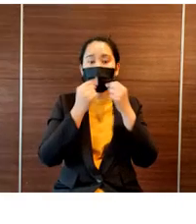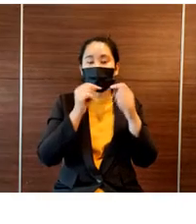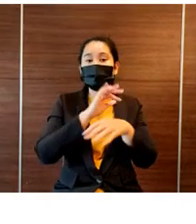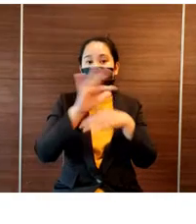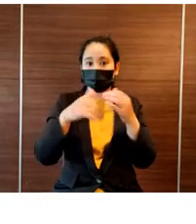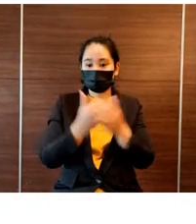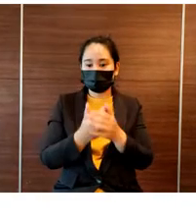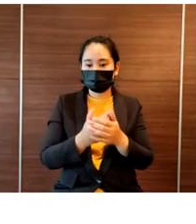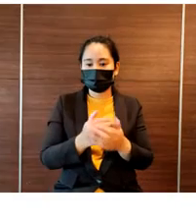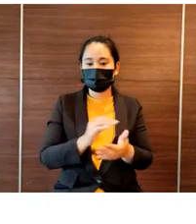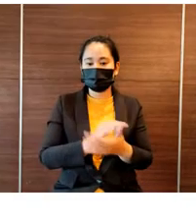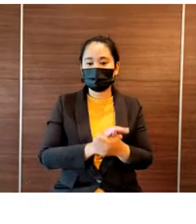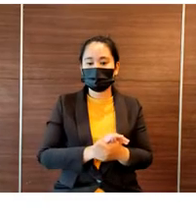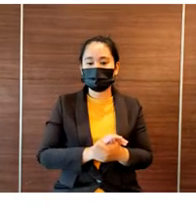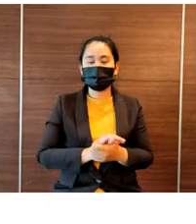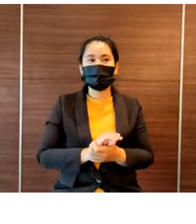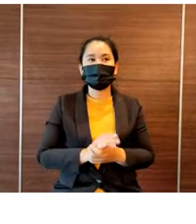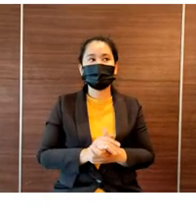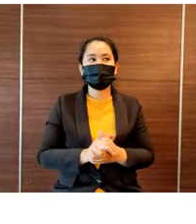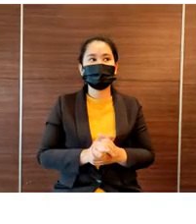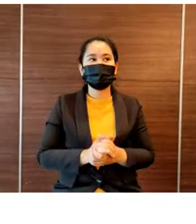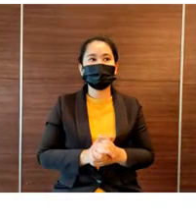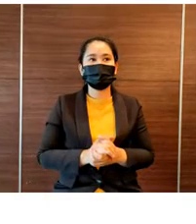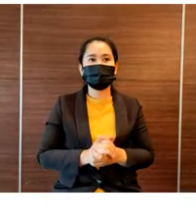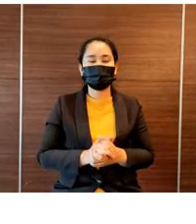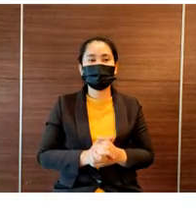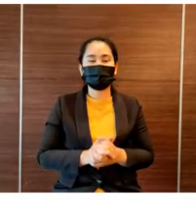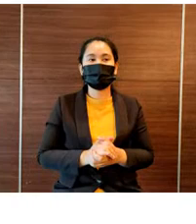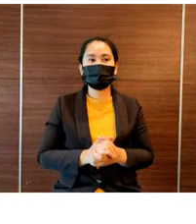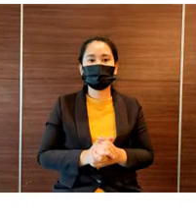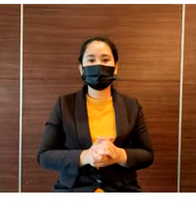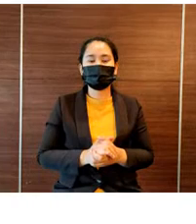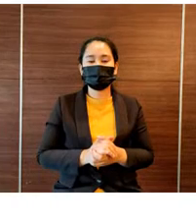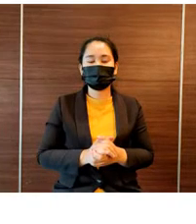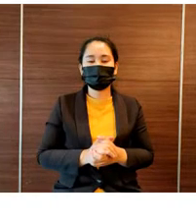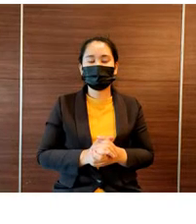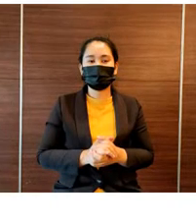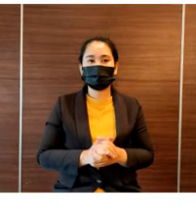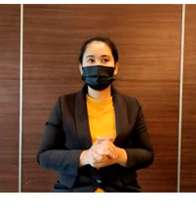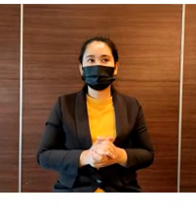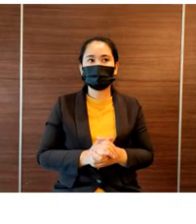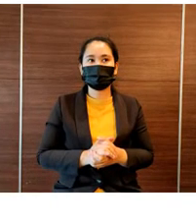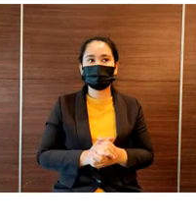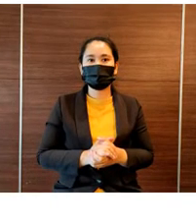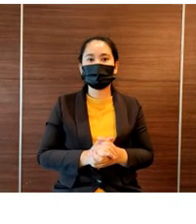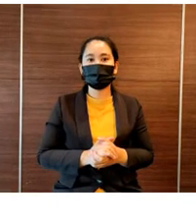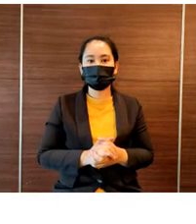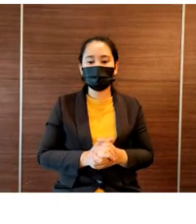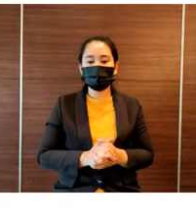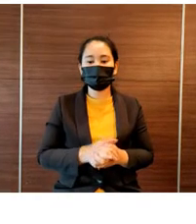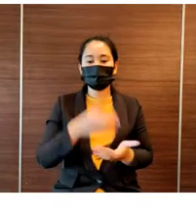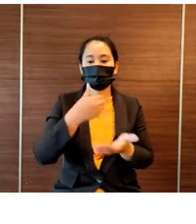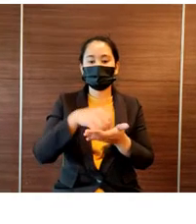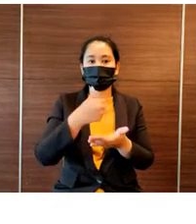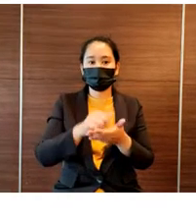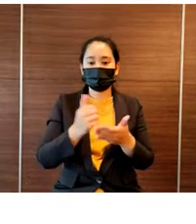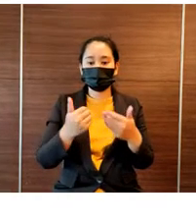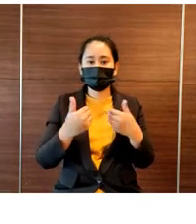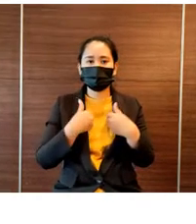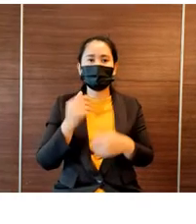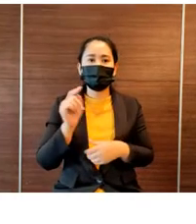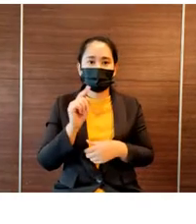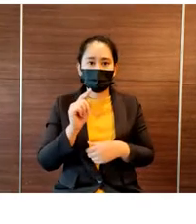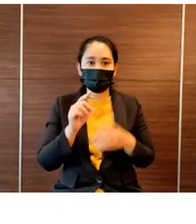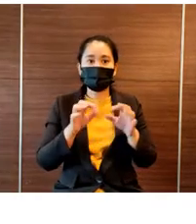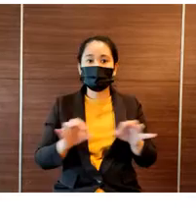ดี๋ยวจะหายใจไม่ออก โอเคค่ะน่าจะมีพอมีเวลา ค่ะจะบอกว่าถ้าแบ่งเป็นเรื่องใหญ่ๆเนี่ยเมียวรู้สึกว่าต้